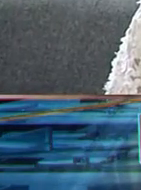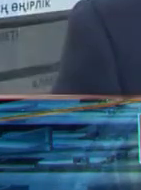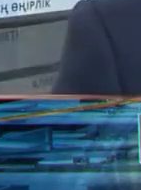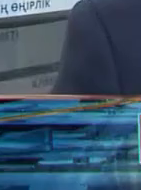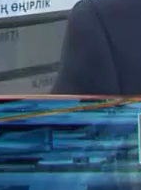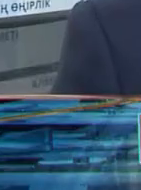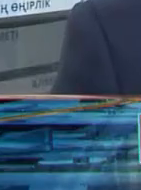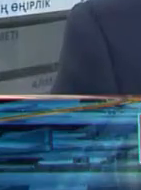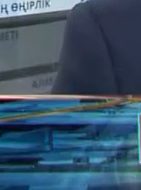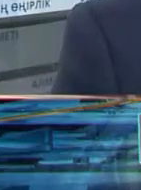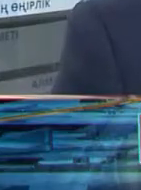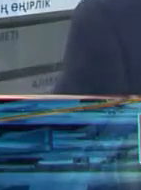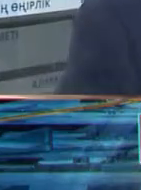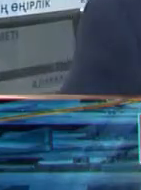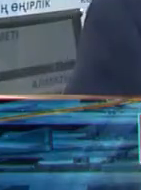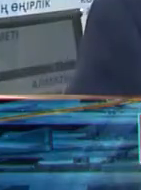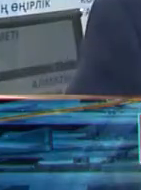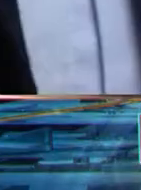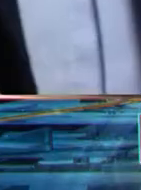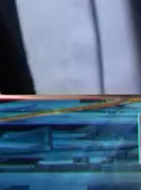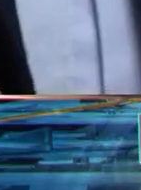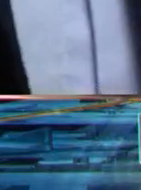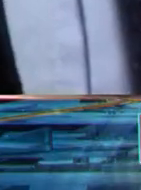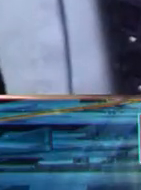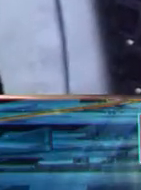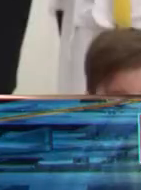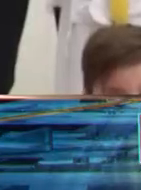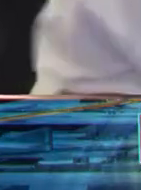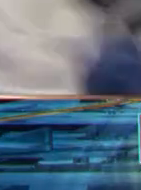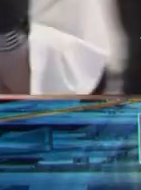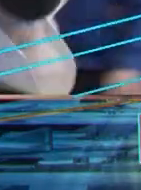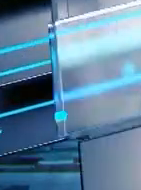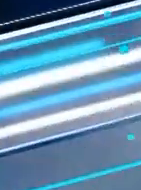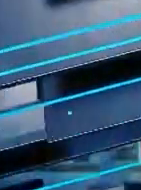тиіс. Халқымыздың тарапынан кейбір түсініктер жағдайлар көп сұрақтар келіп түсіп жатыр.